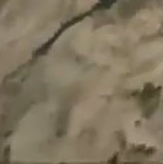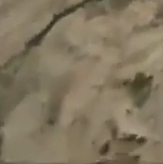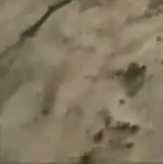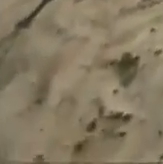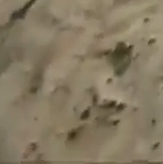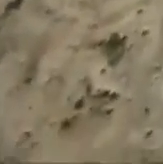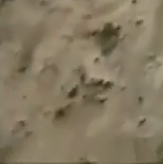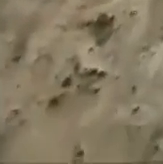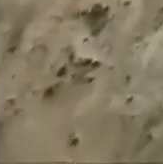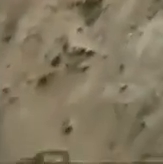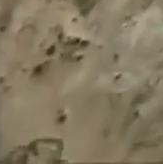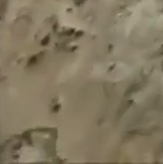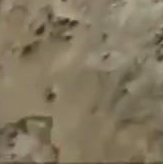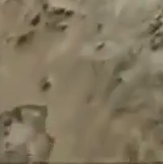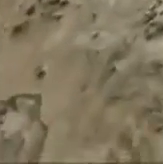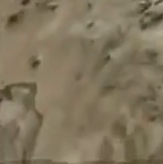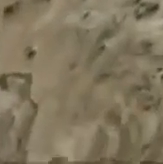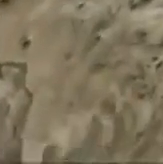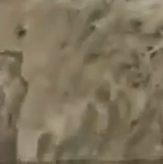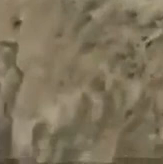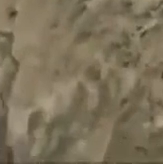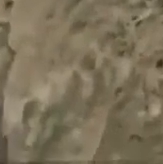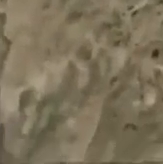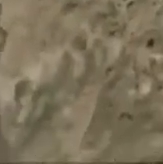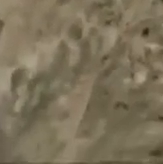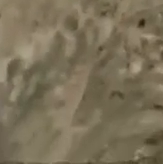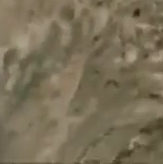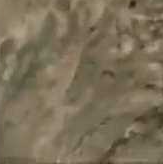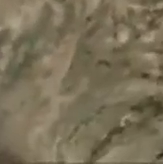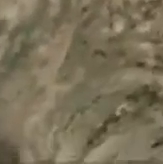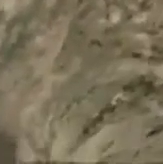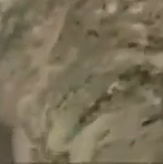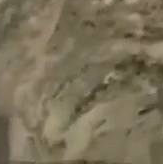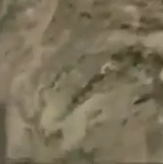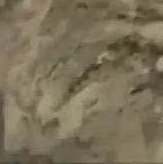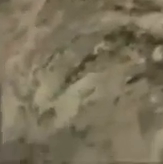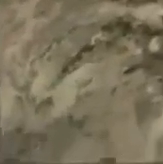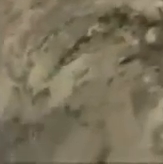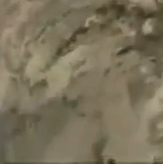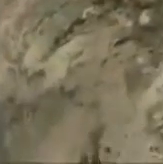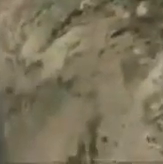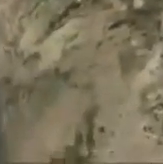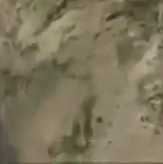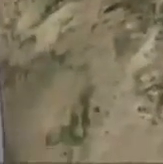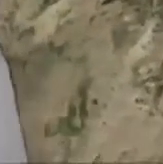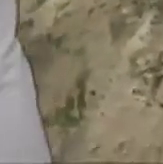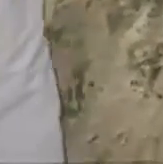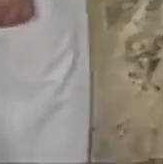أجواء بإذن الله تعالى غائمة لغائمة جزئيا على بعض أجزاء المناطق الشمالية من المملكة، في تبوك 30، في